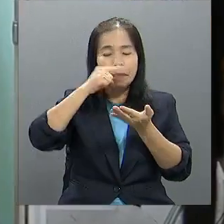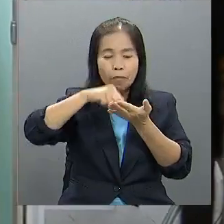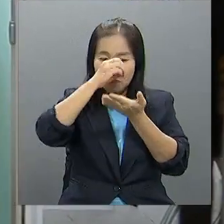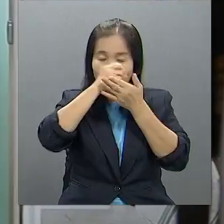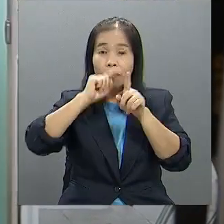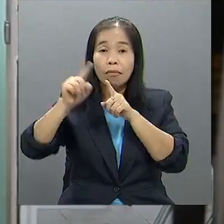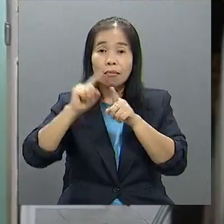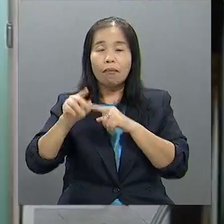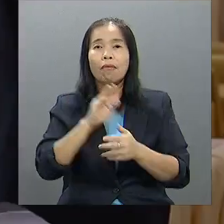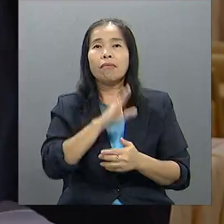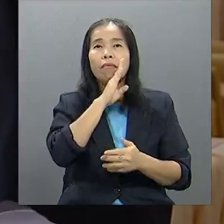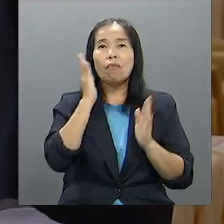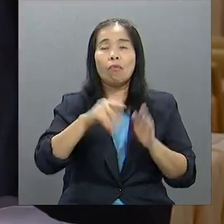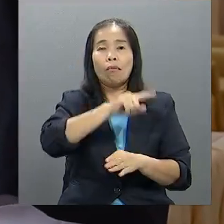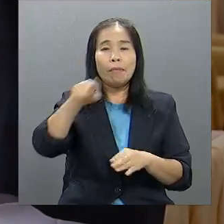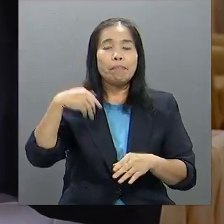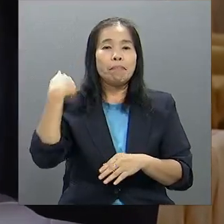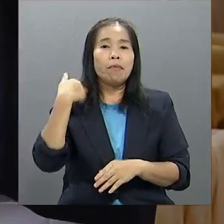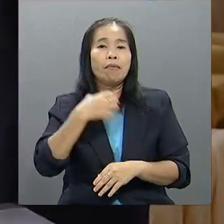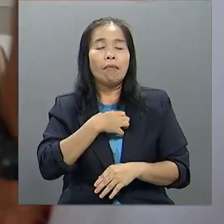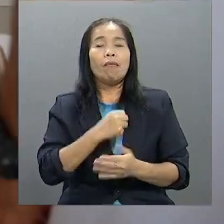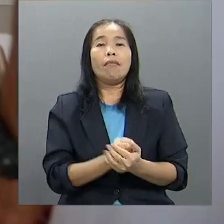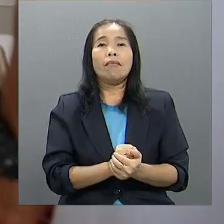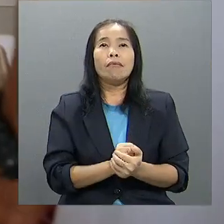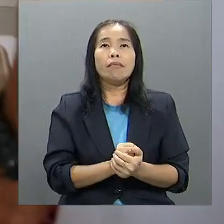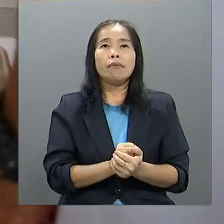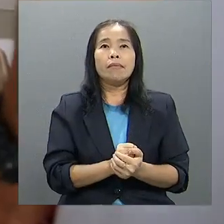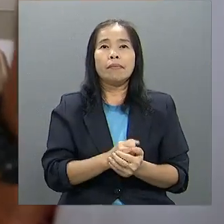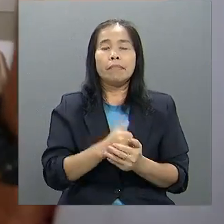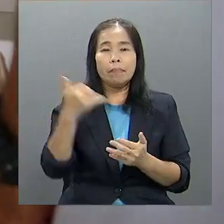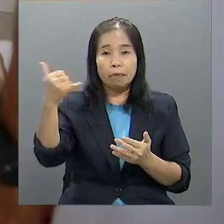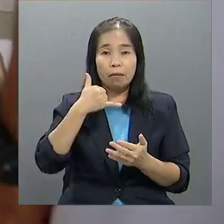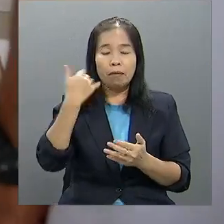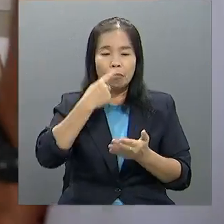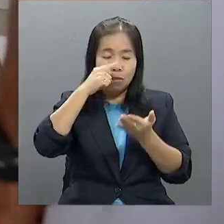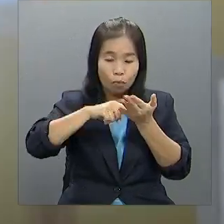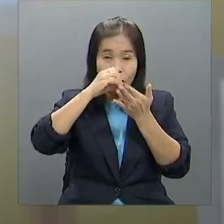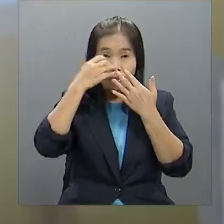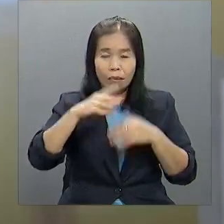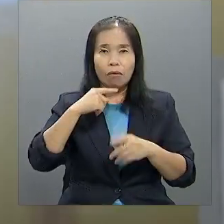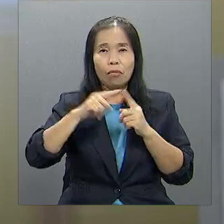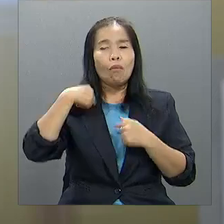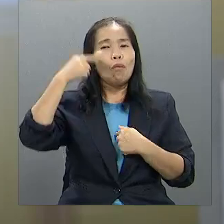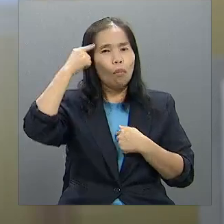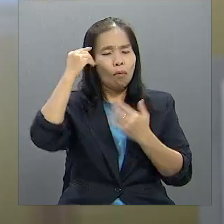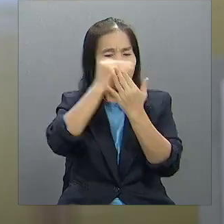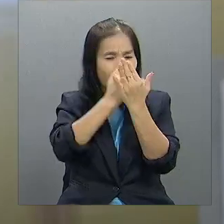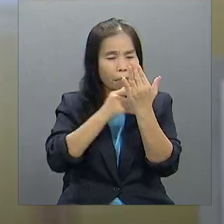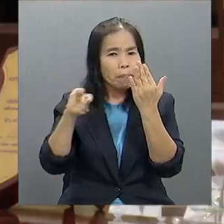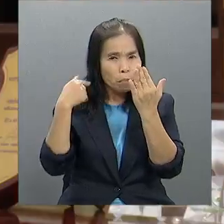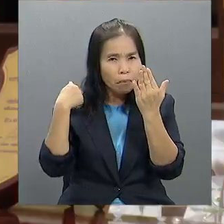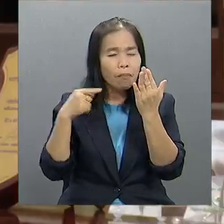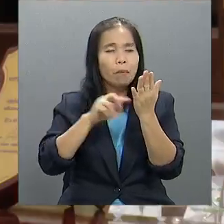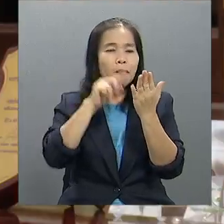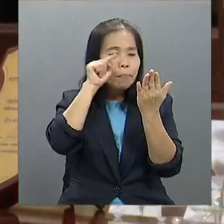พอตรวจแล้วเนี่ยนะครับพบว่าเชื้อโพซิทีฟเรารู้เลยฮะว่าเขาไปที่จุดไหนบ้างเวลาไหนบ้างนะเช่นในห้องที่รอผลตรว